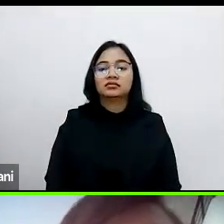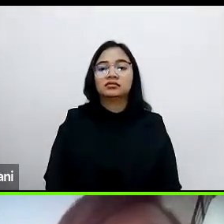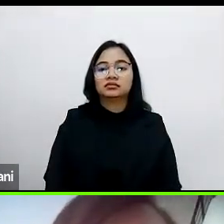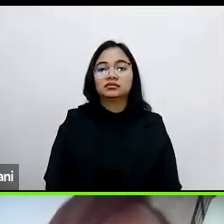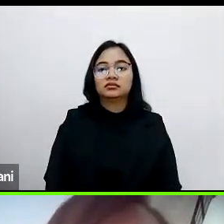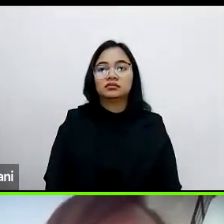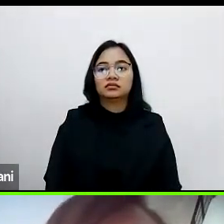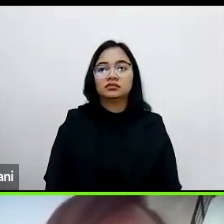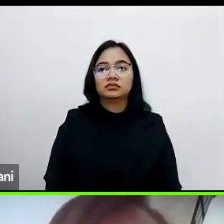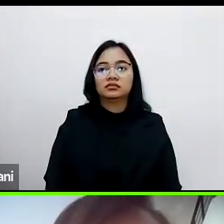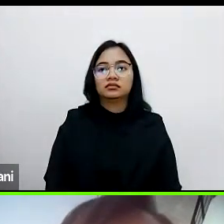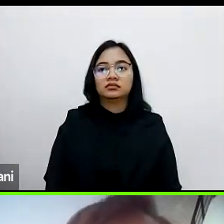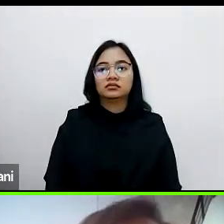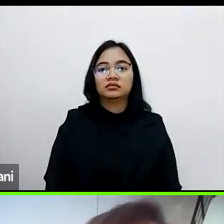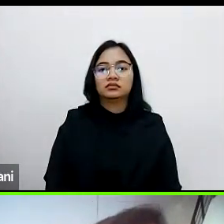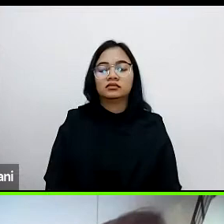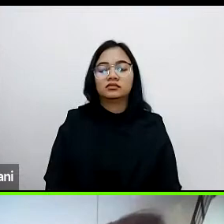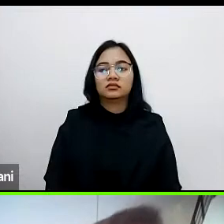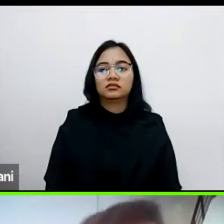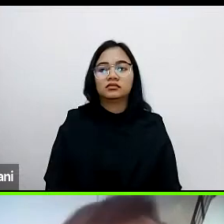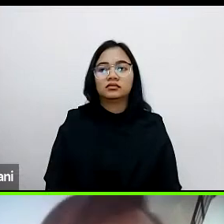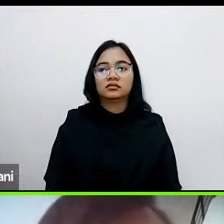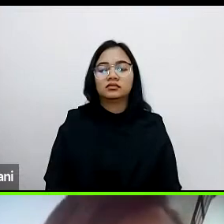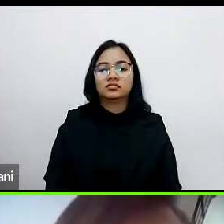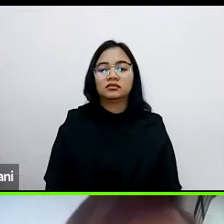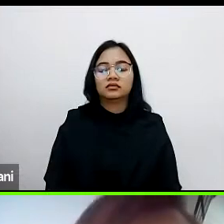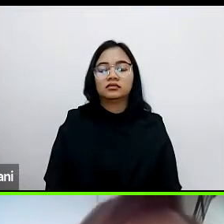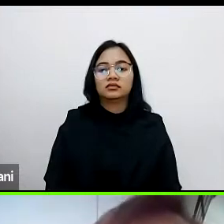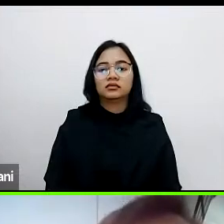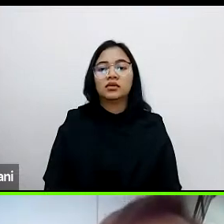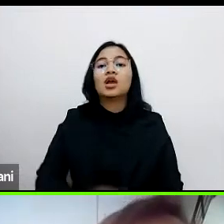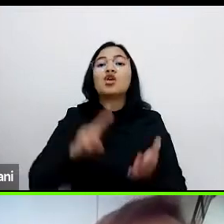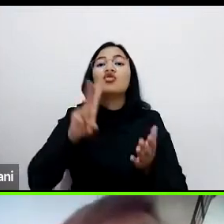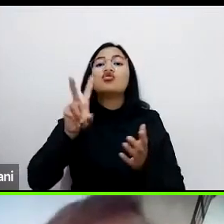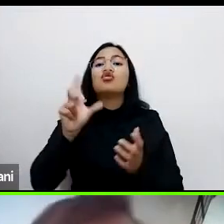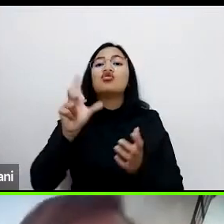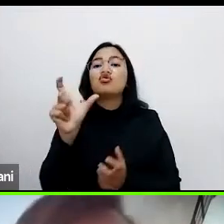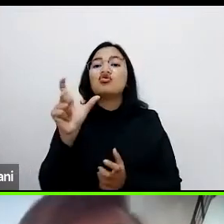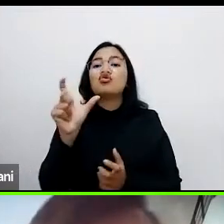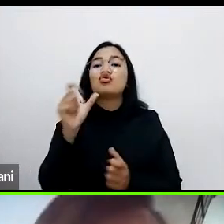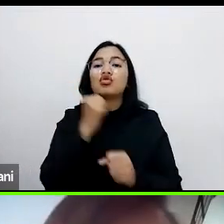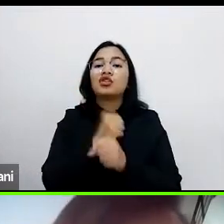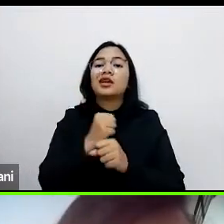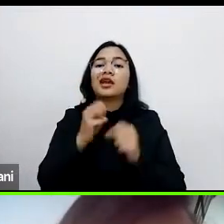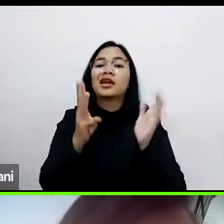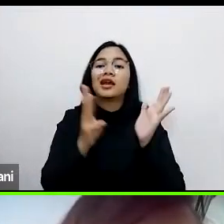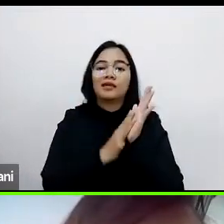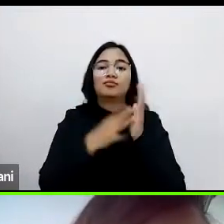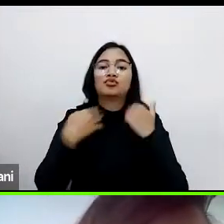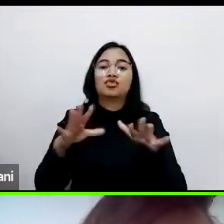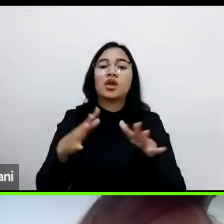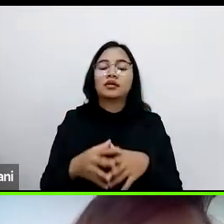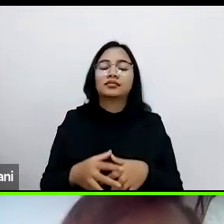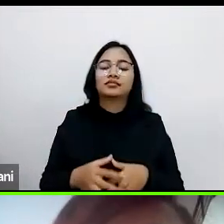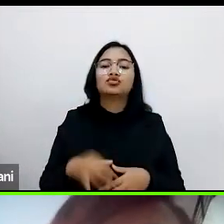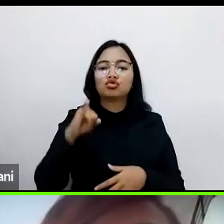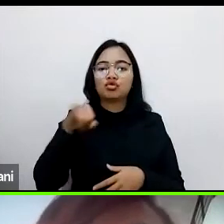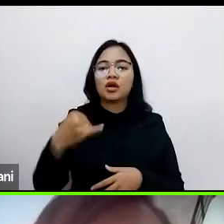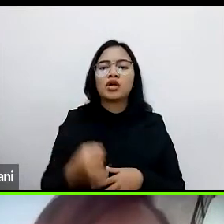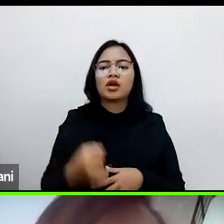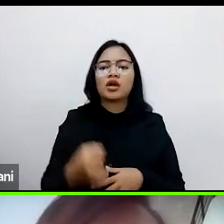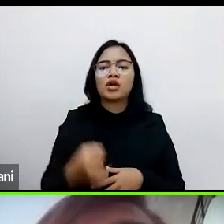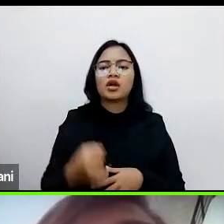lebih tahu gitu, waktu itu sudah diluncurkan juga, di UGM juga ada seperti itu. Sudah muncul sih sebenarnya